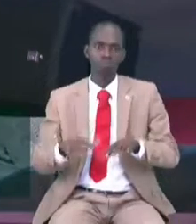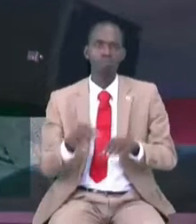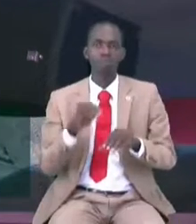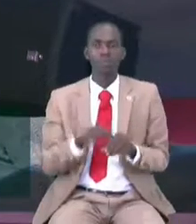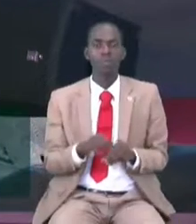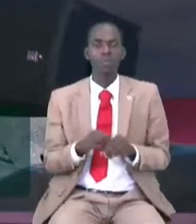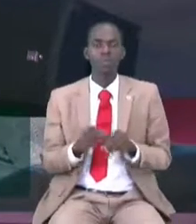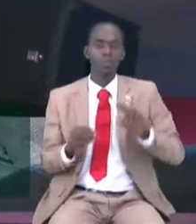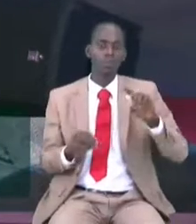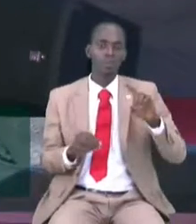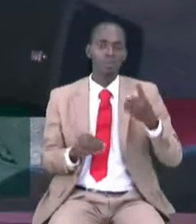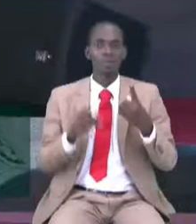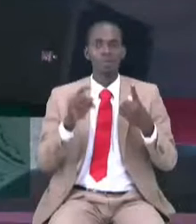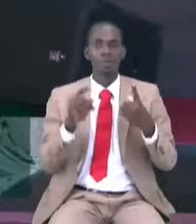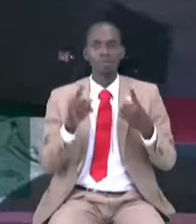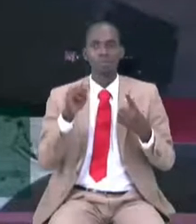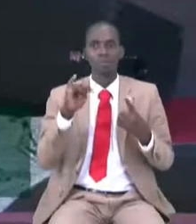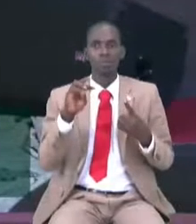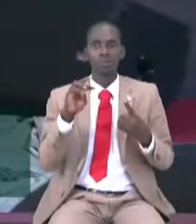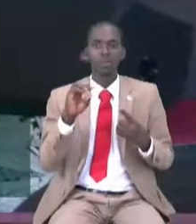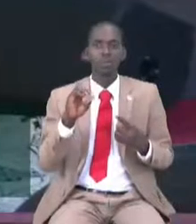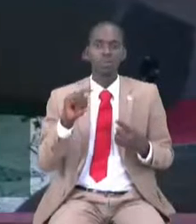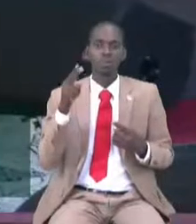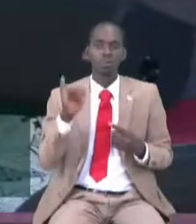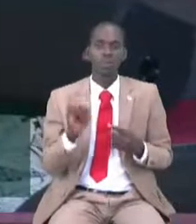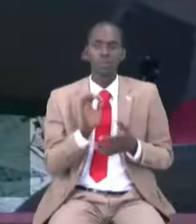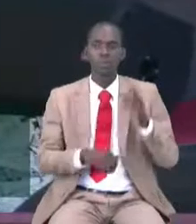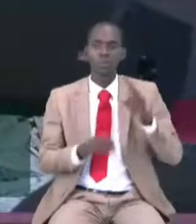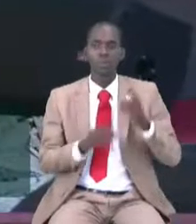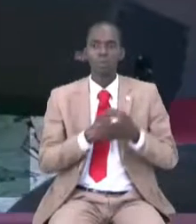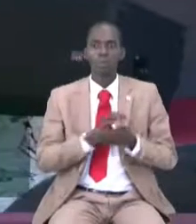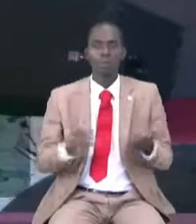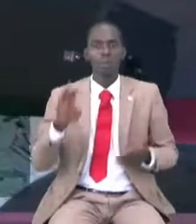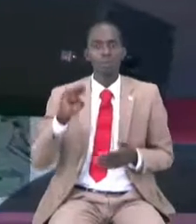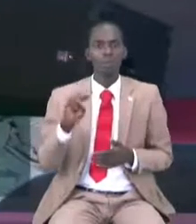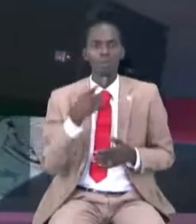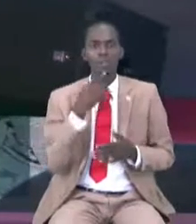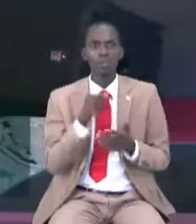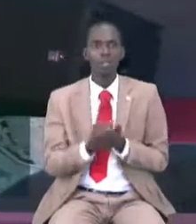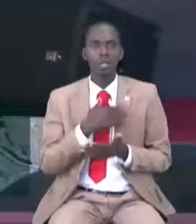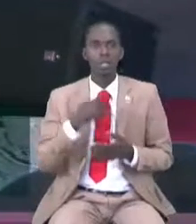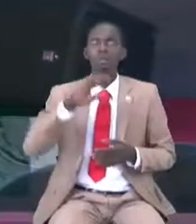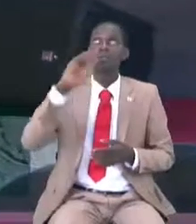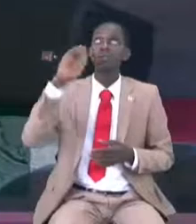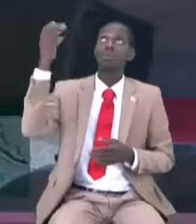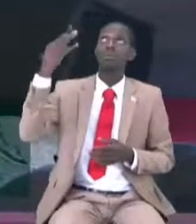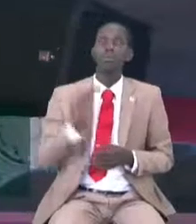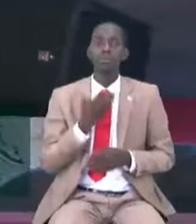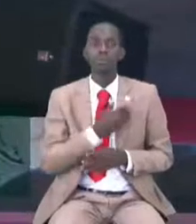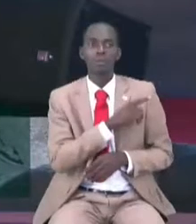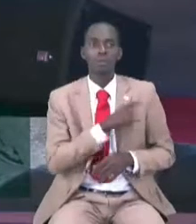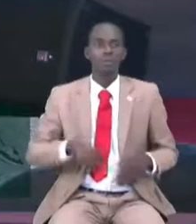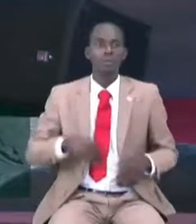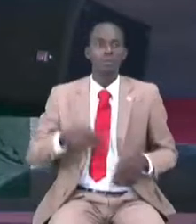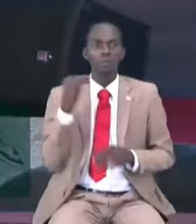ici que la grâce du Seigneur est abondante avec lui. Et verset 1 Timothée 1,